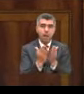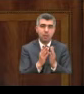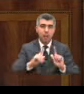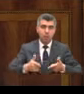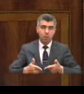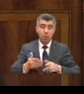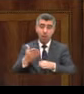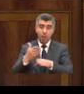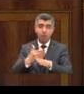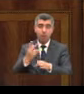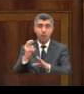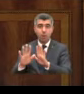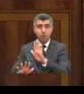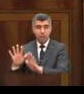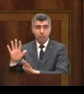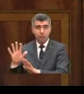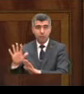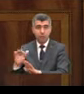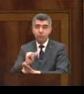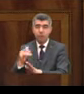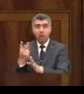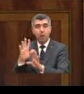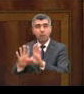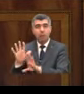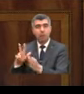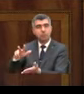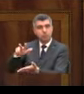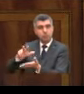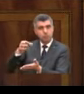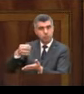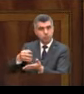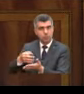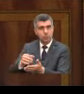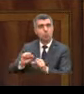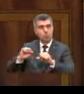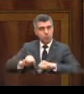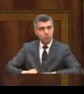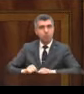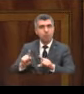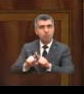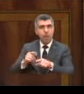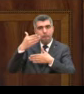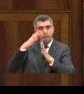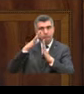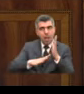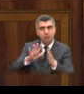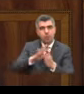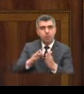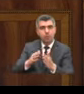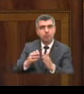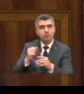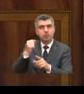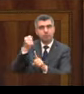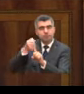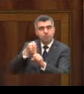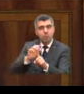كان قبل من 2015؟ هذا برنامج بدا التفعيل ديالو في 2015. صحيح اليوم على المستوى الوطني كاينه مجهودات اخرى في مجال الاعاقه، المخطط الوطني